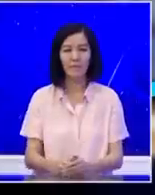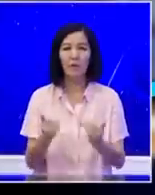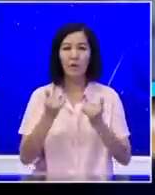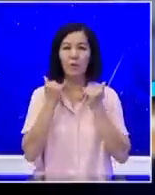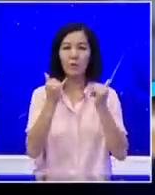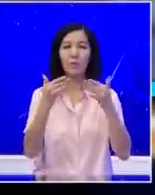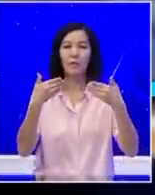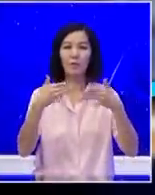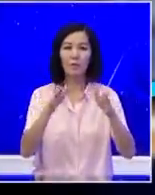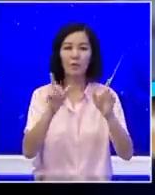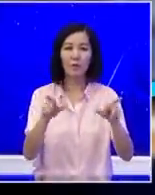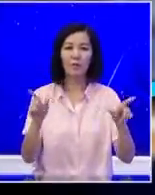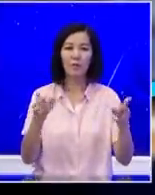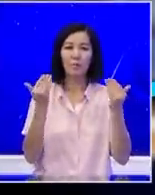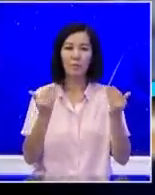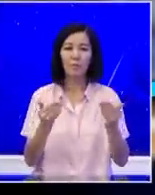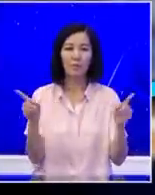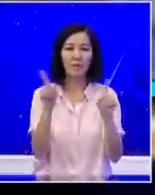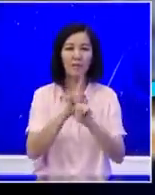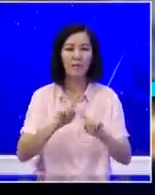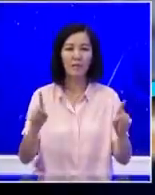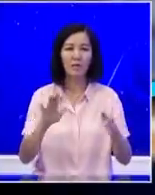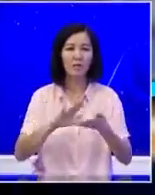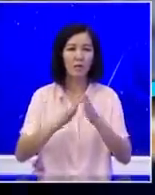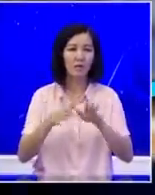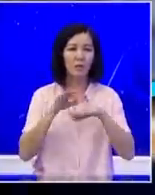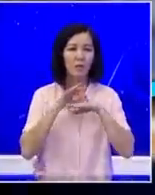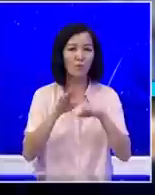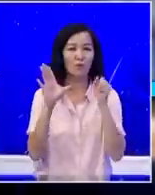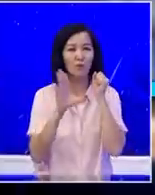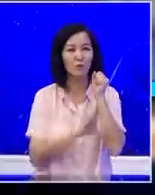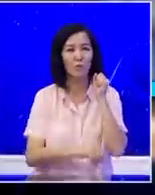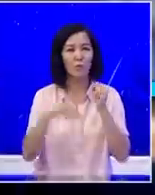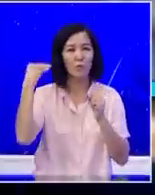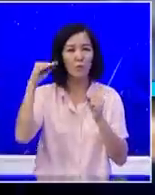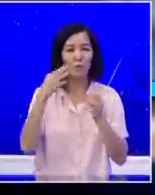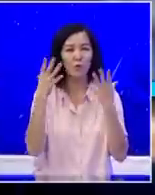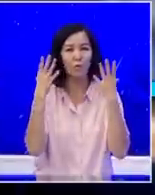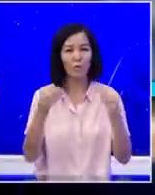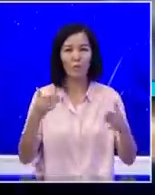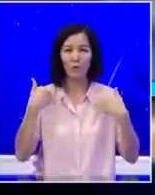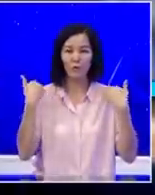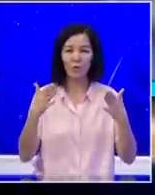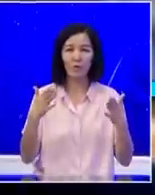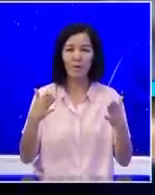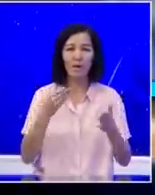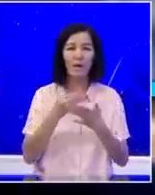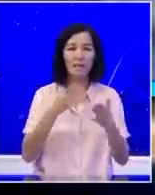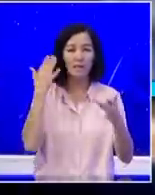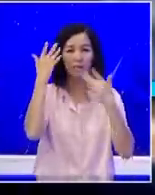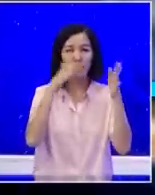Құрметті түлектер, баршаңызда бүгінгі ерекше жағдайда өтіп жатқан соңғы қоңырау күнімен құттықтаймын. Асыл армандарыңыз орындала